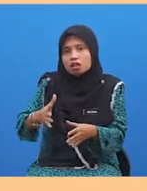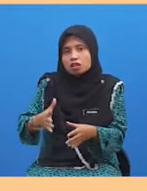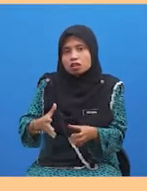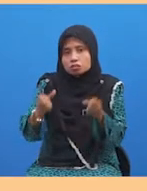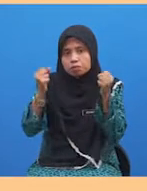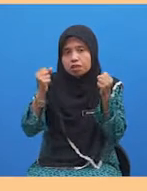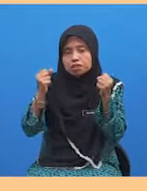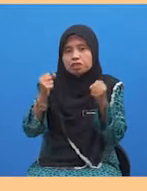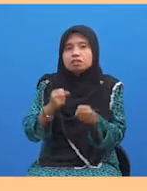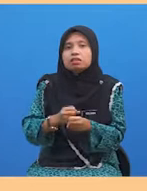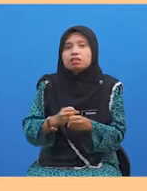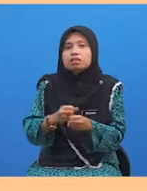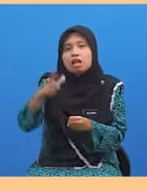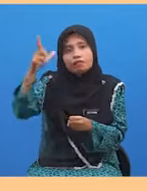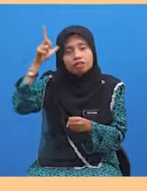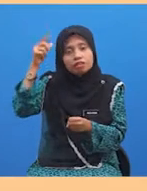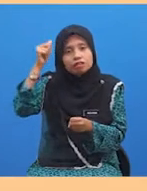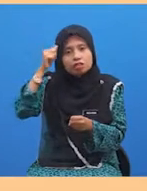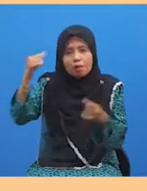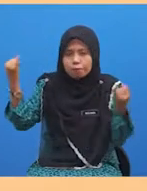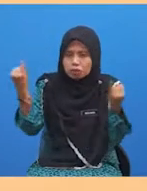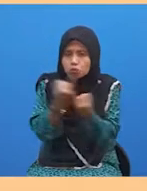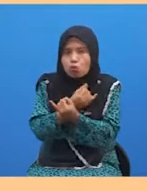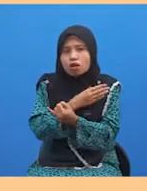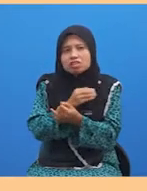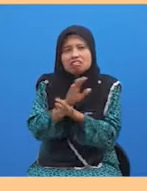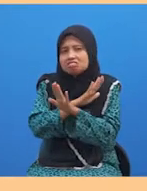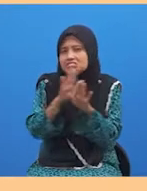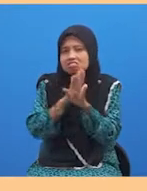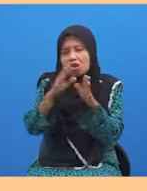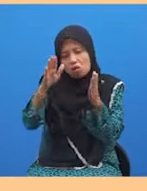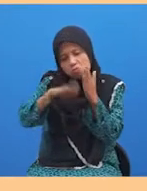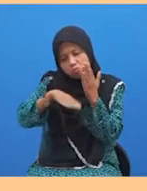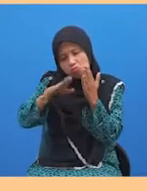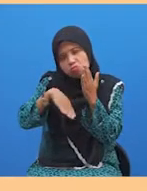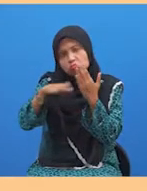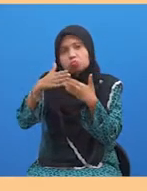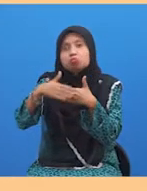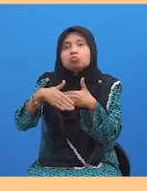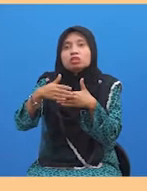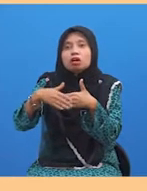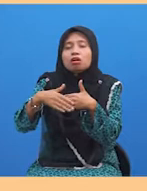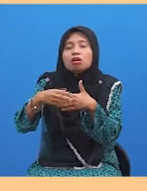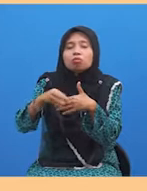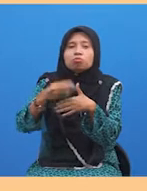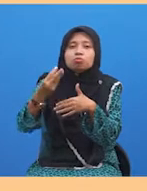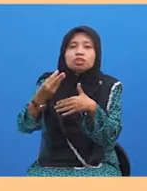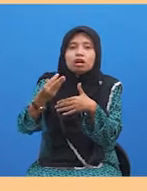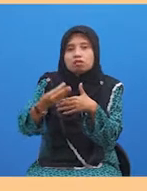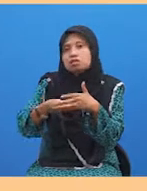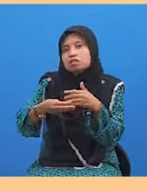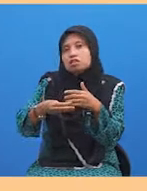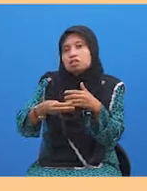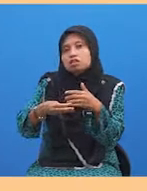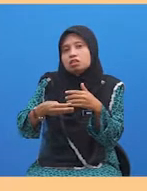Keberanian Lieutenant Adnan berjuang dan tidak mudah menyerah kalah